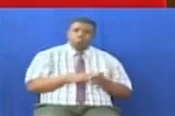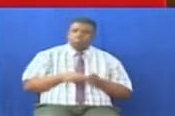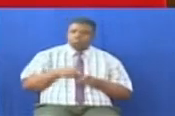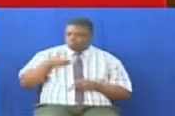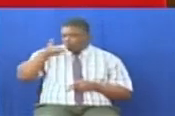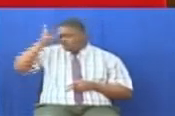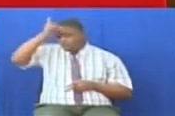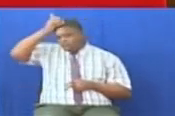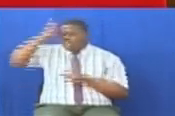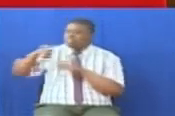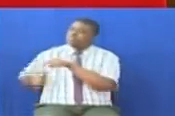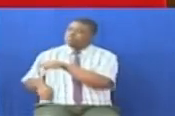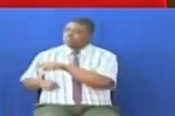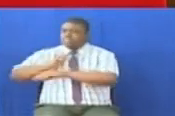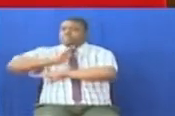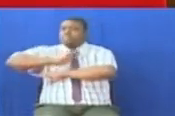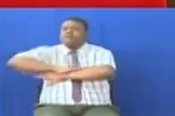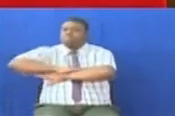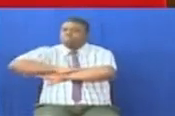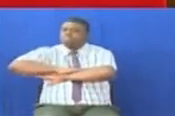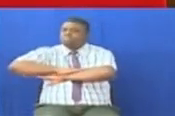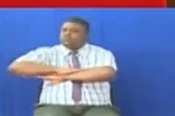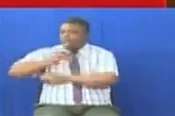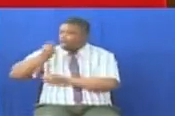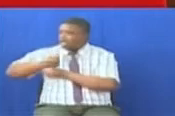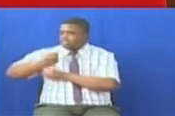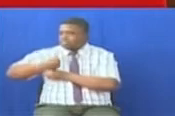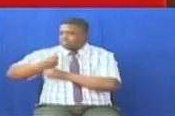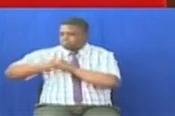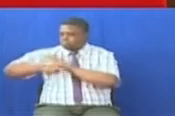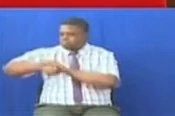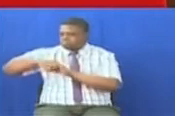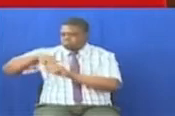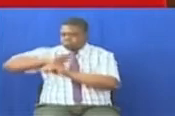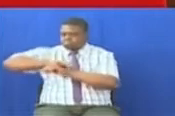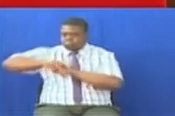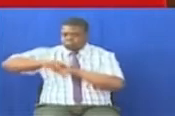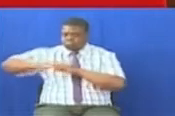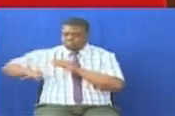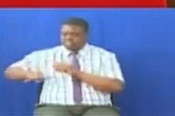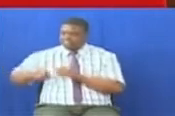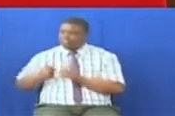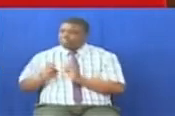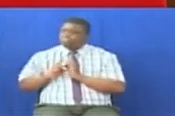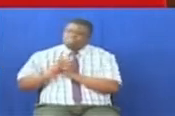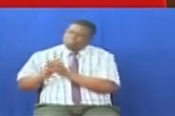wakati. Inaumiza sana kwa sababu unamkuta mstaafu kila siku anakwenda kufuatilia pesa yake